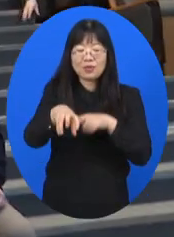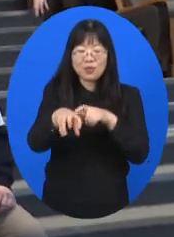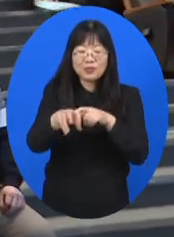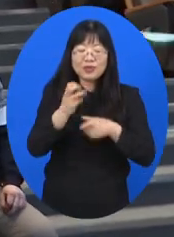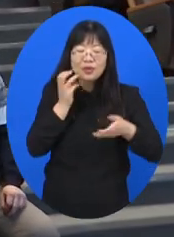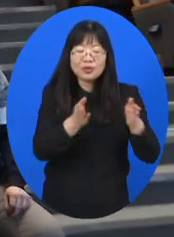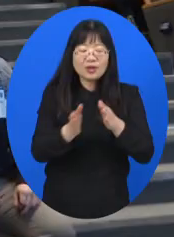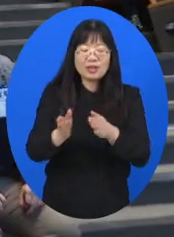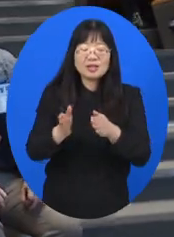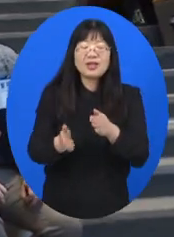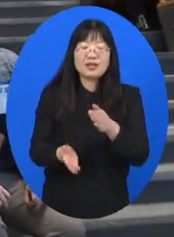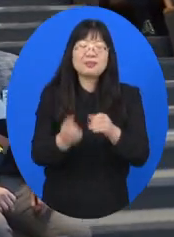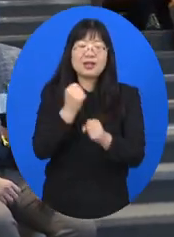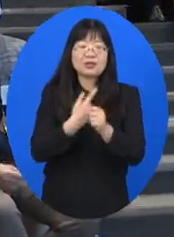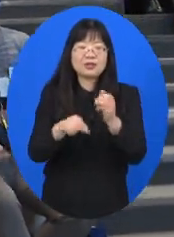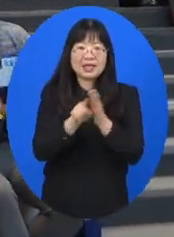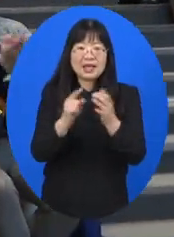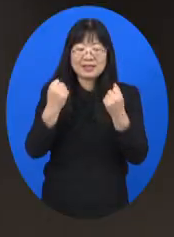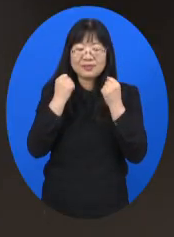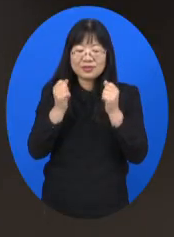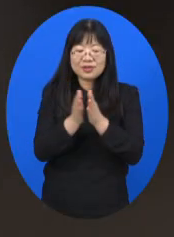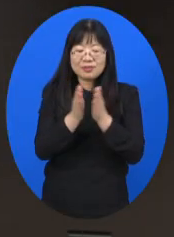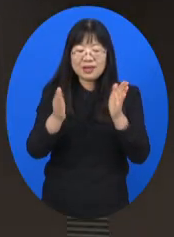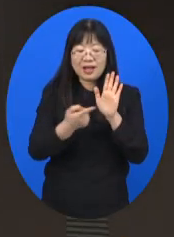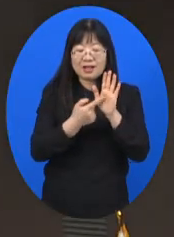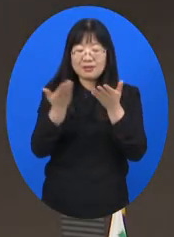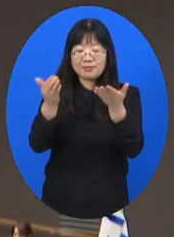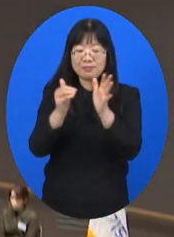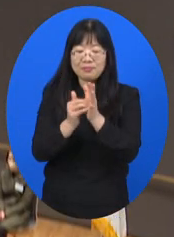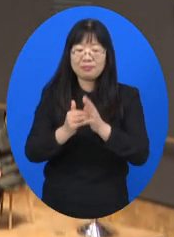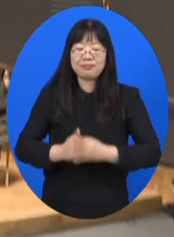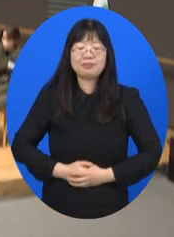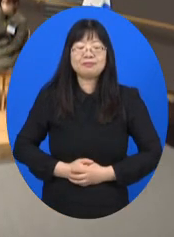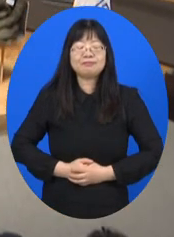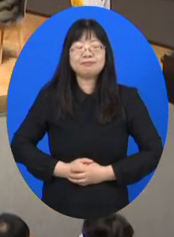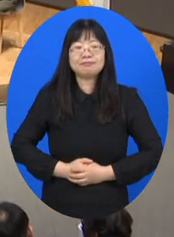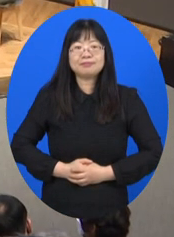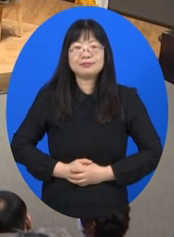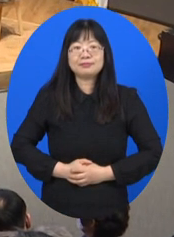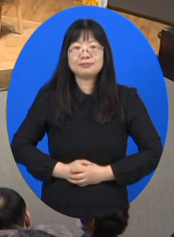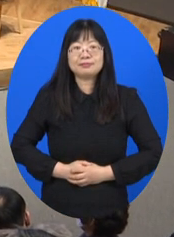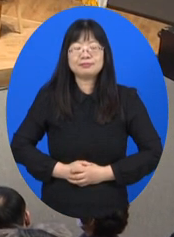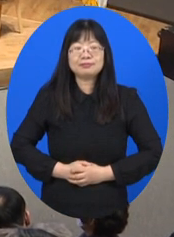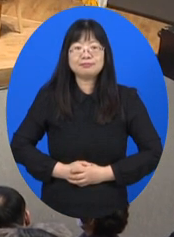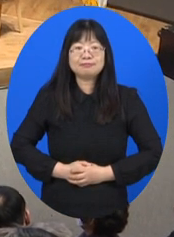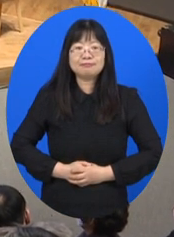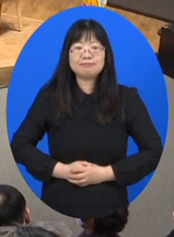위한 힘찬 출발을 알리고 있습니다. 경기지TV 최지연입니다.